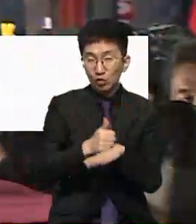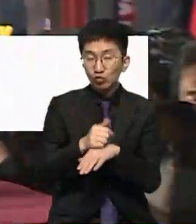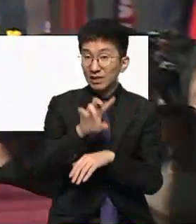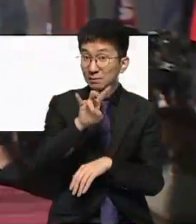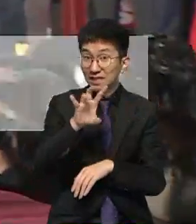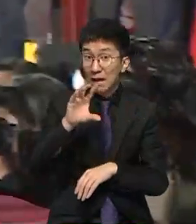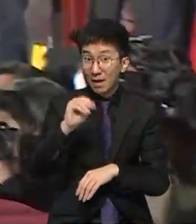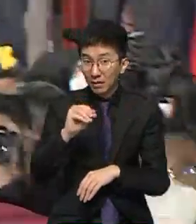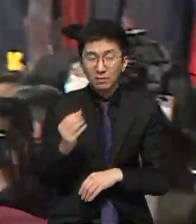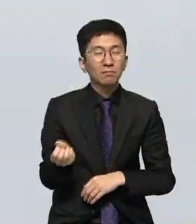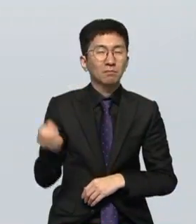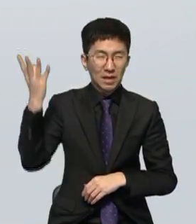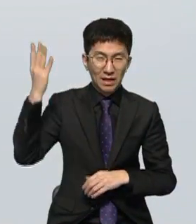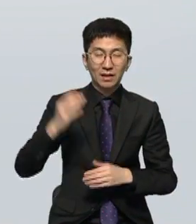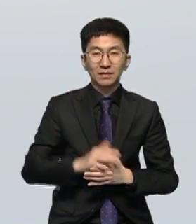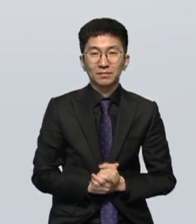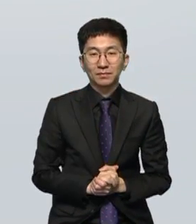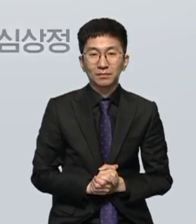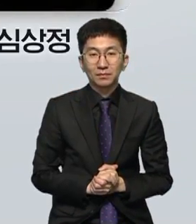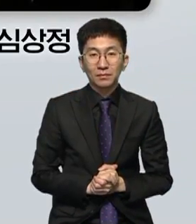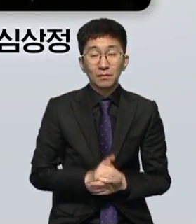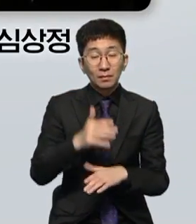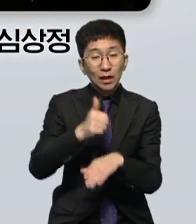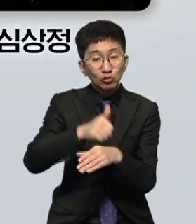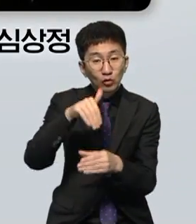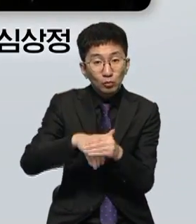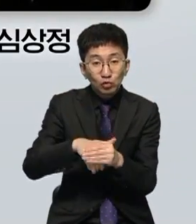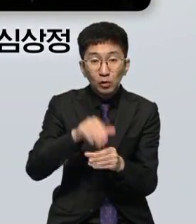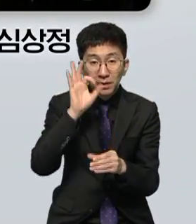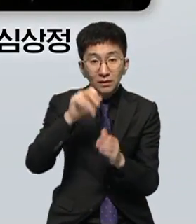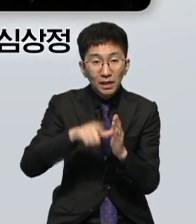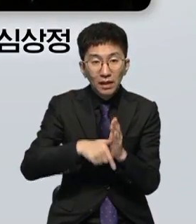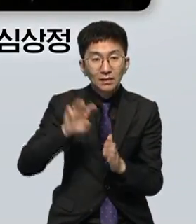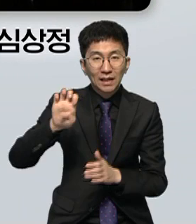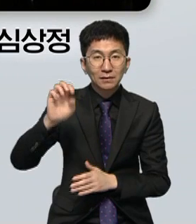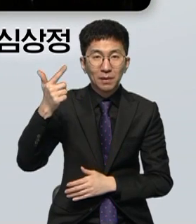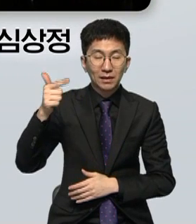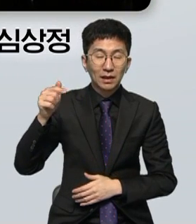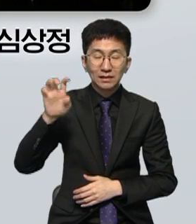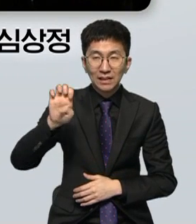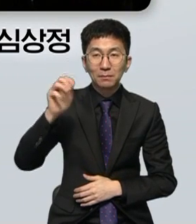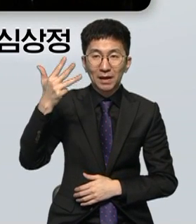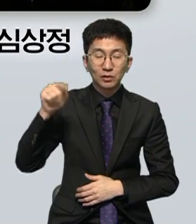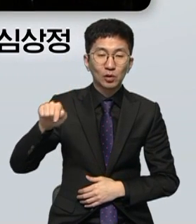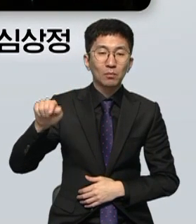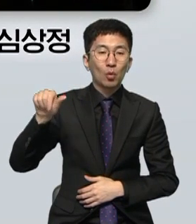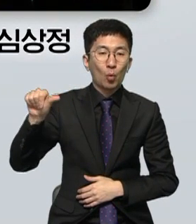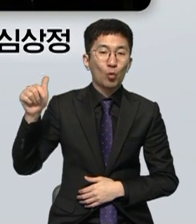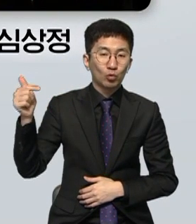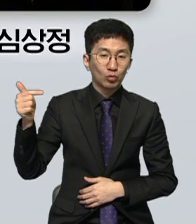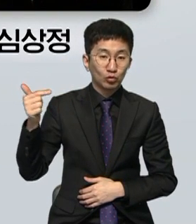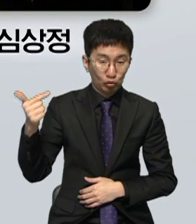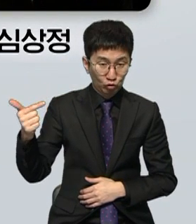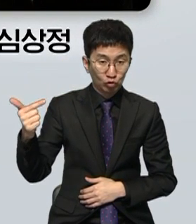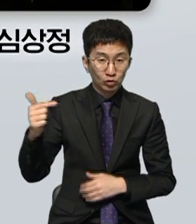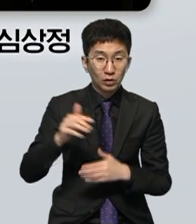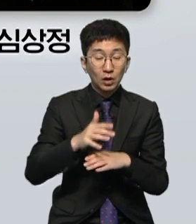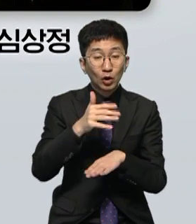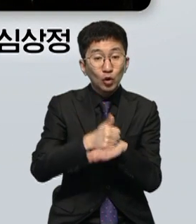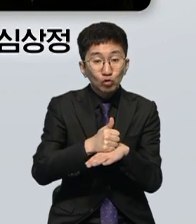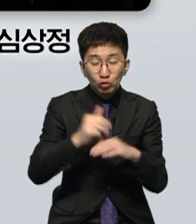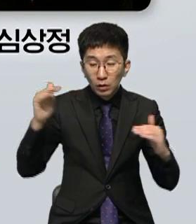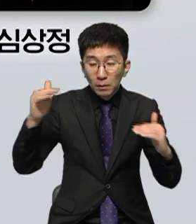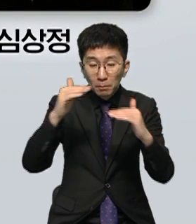차이로 따돌렸습니다. 최종 득표율 48.56%로 득표율 격차는 불과